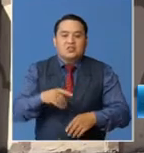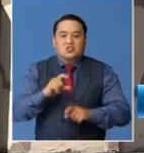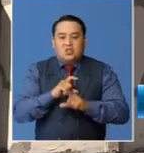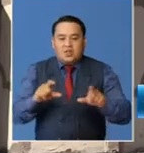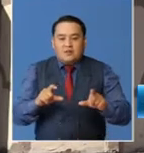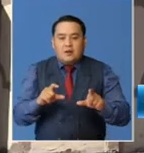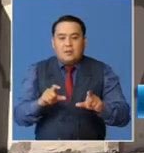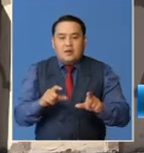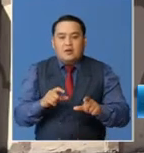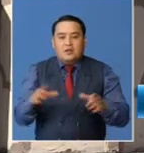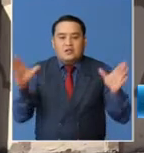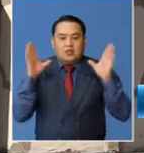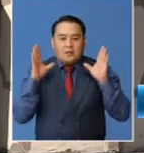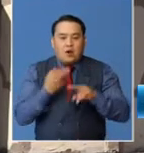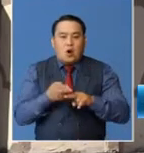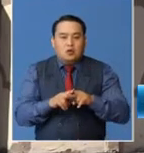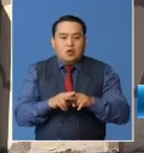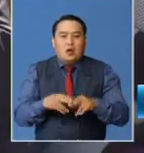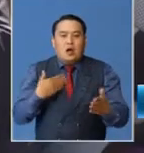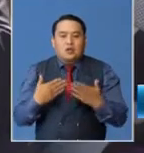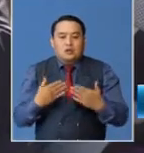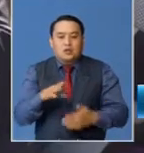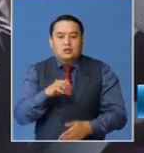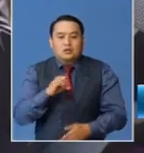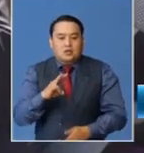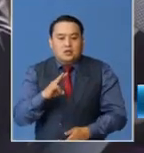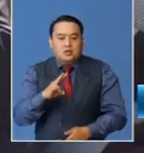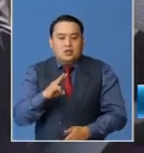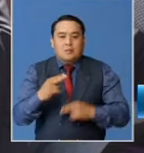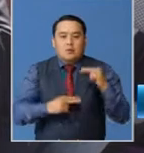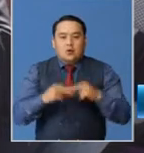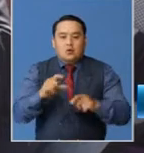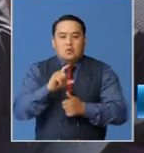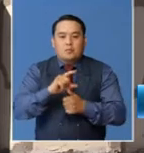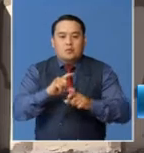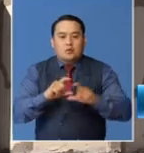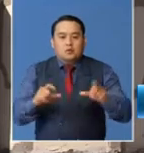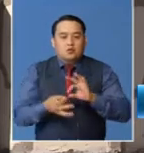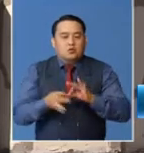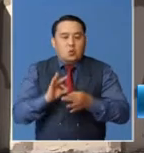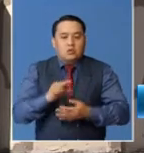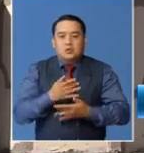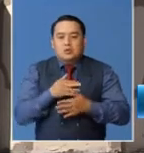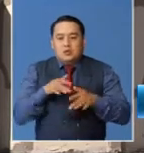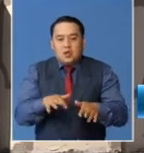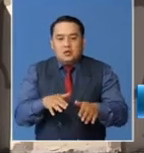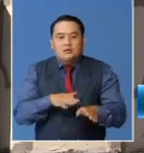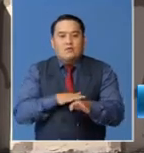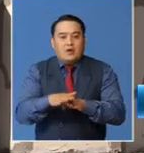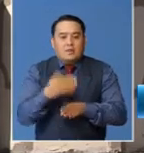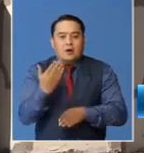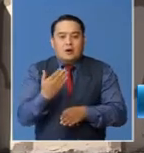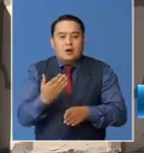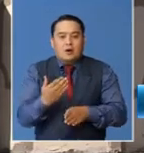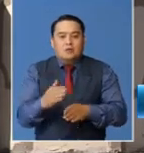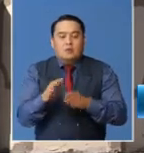считает себя приверженцем ислама. Именно к таким я отношу Таскана Жапархола. Построить мечеть – непростое и нелегкое дело, но Таскан справился. Пусть